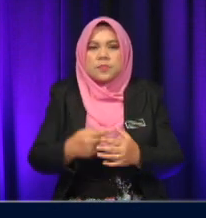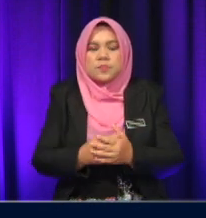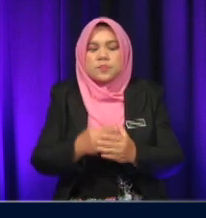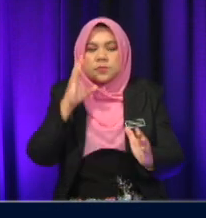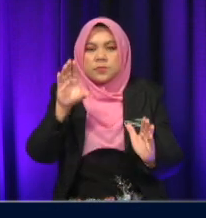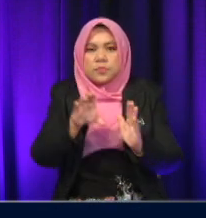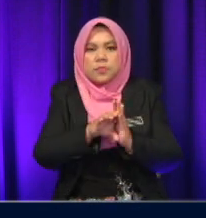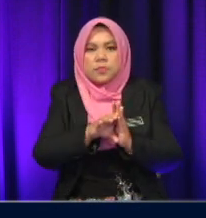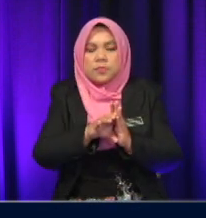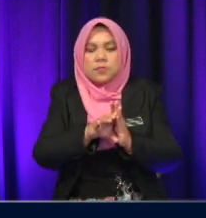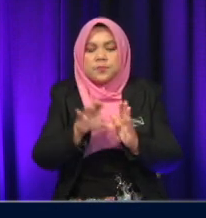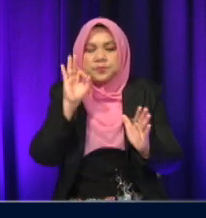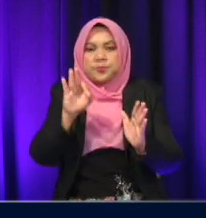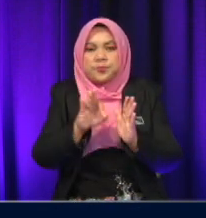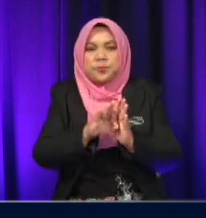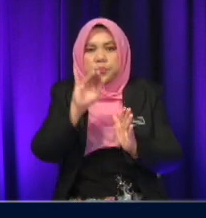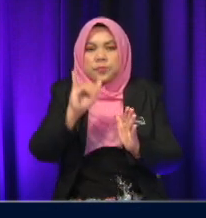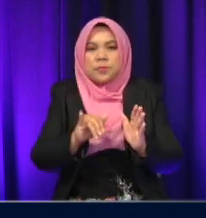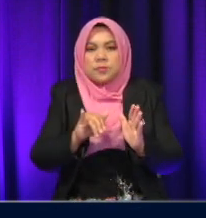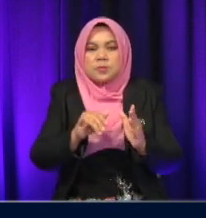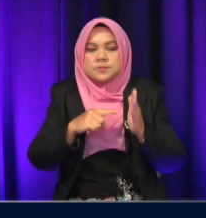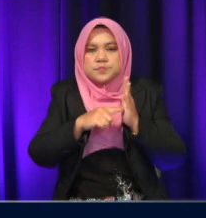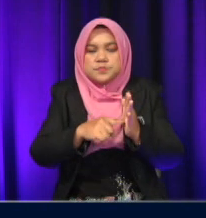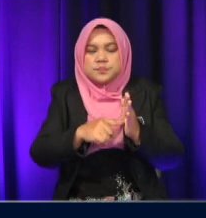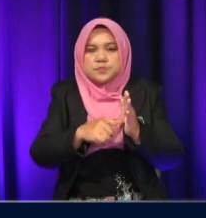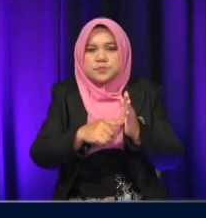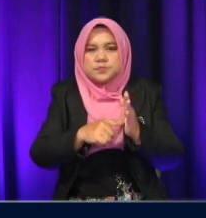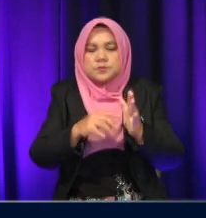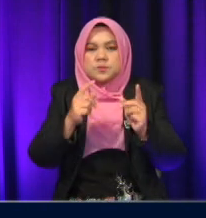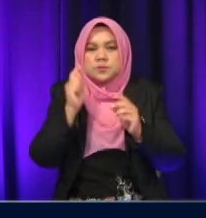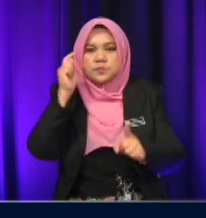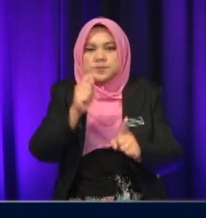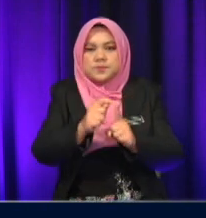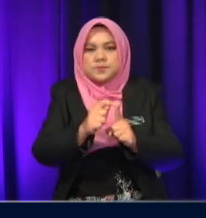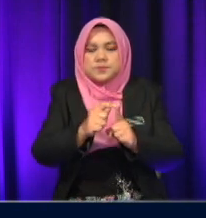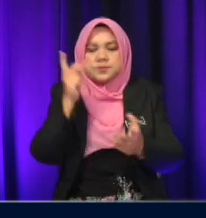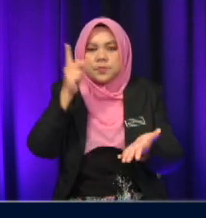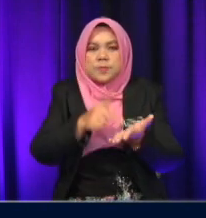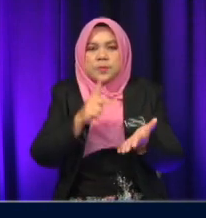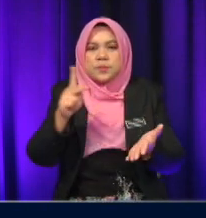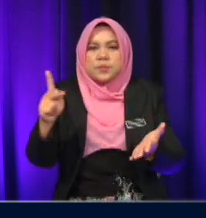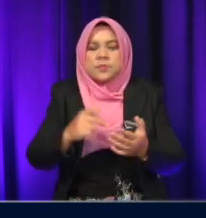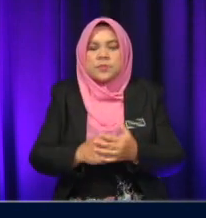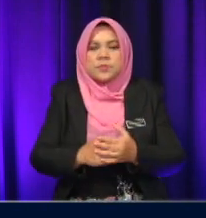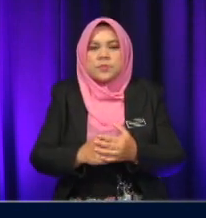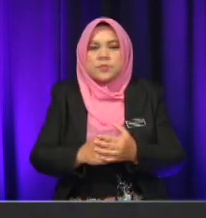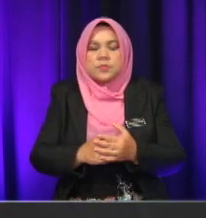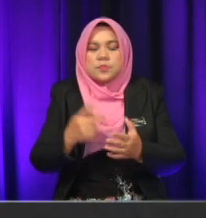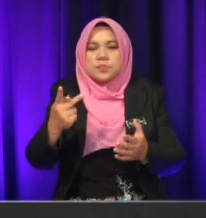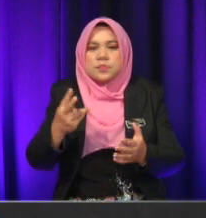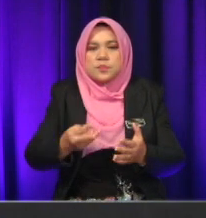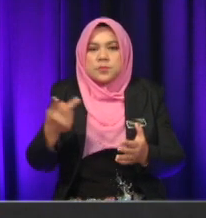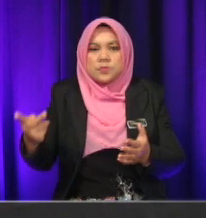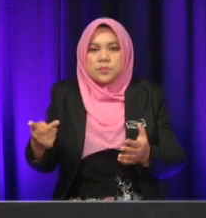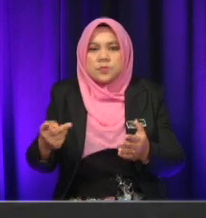gambar foto yang dipaparkan dalam iklan bertujuan untuk memperkenalkan produk beg burung